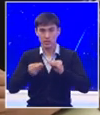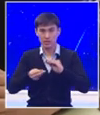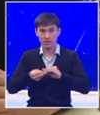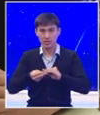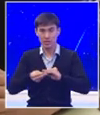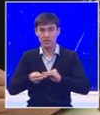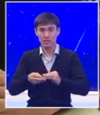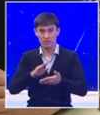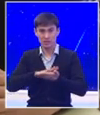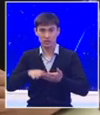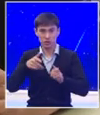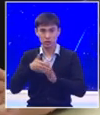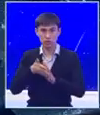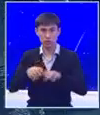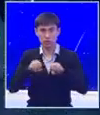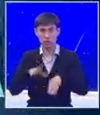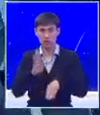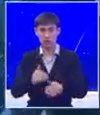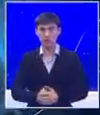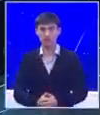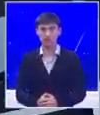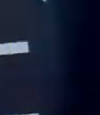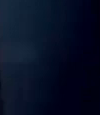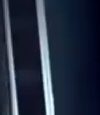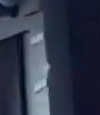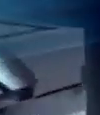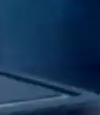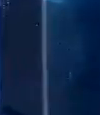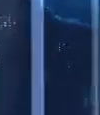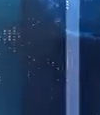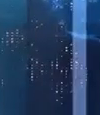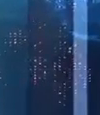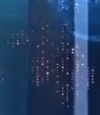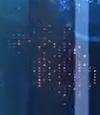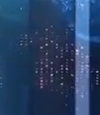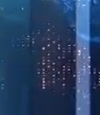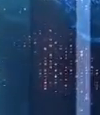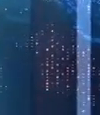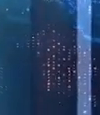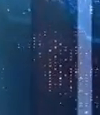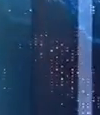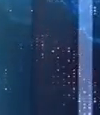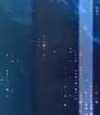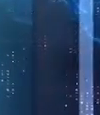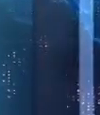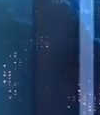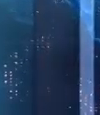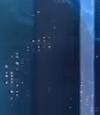мәселенің ақ-қарасын анықтаймыз деді. Амина Құдайберген, Алмат Хамит, Абзал Нүсіпов, Жетісу арнасы.